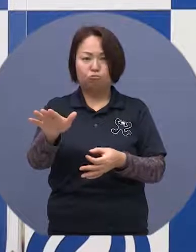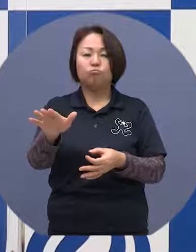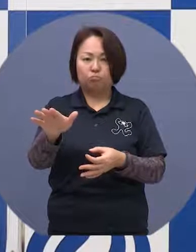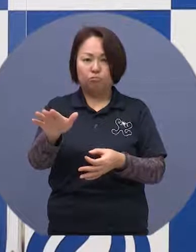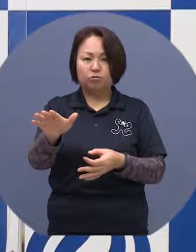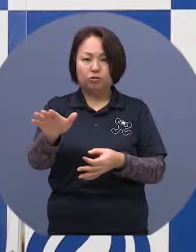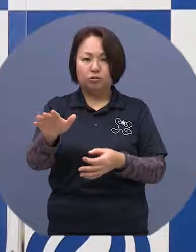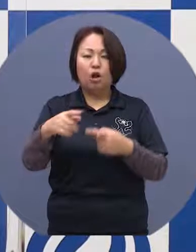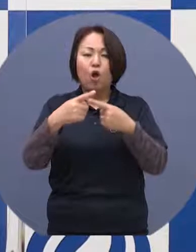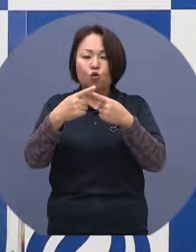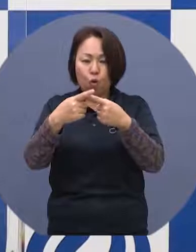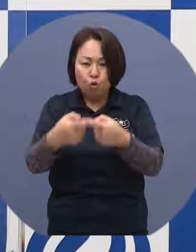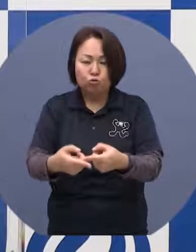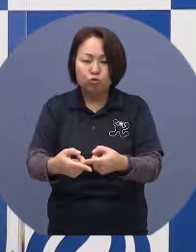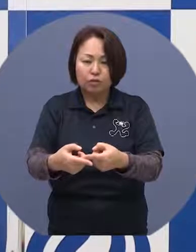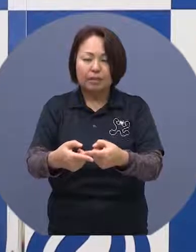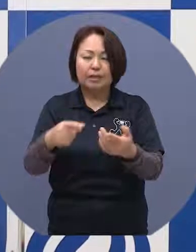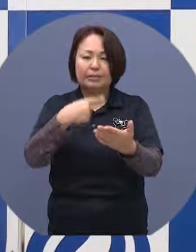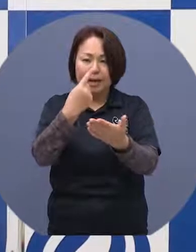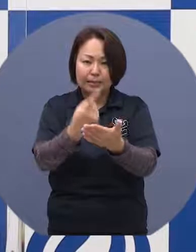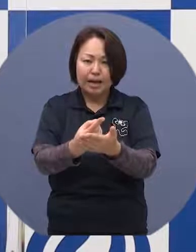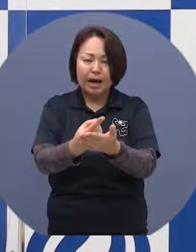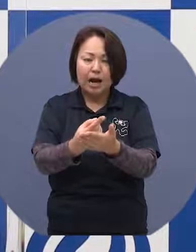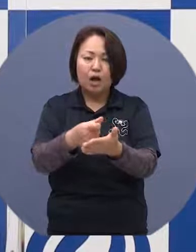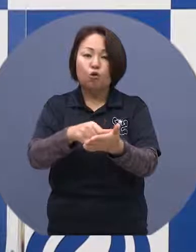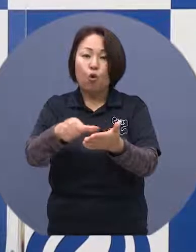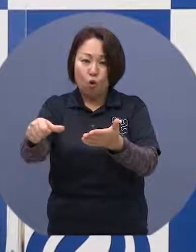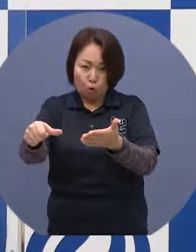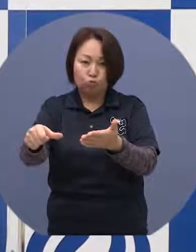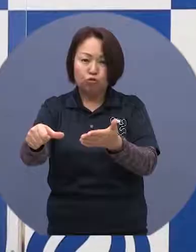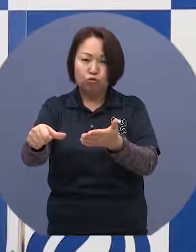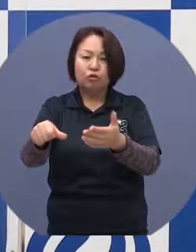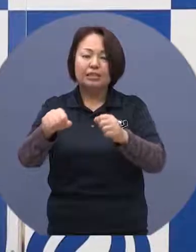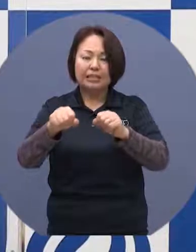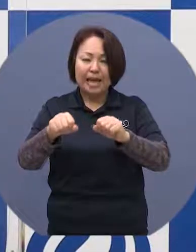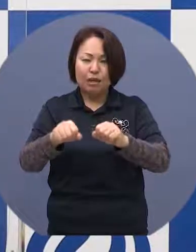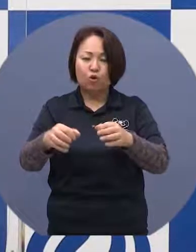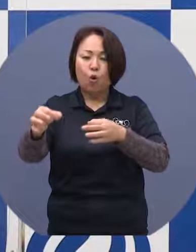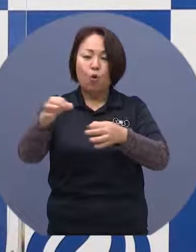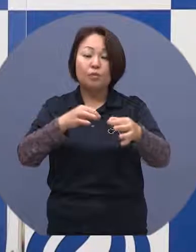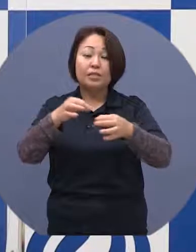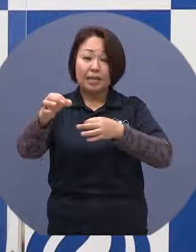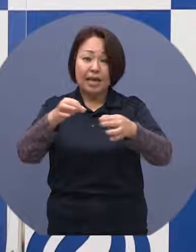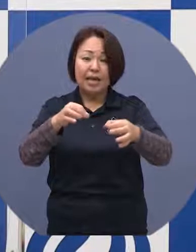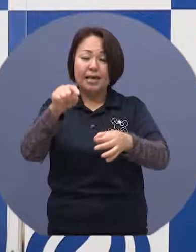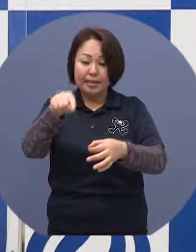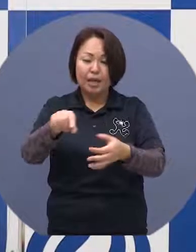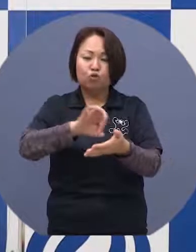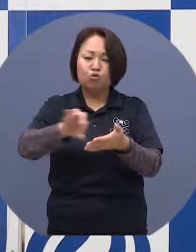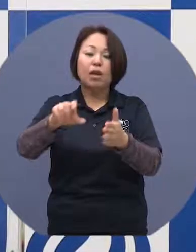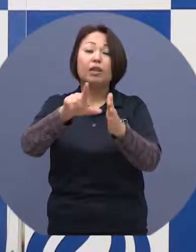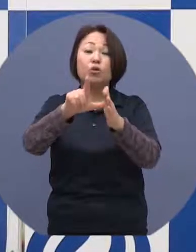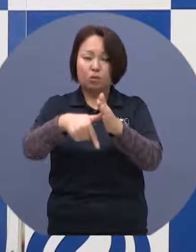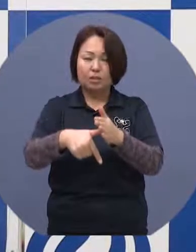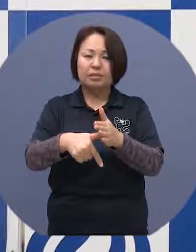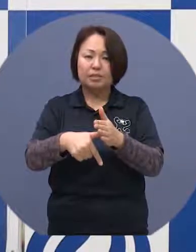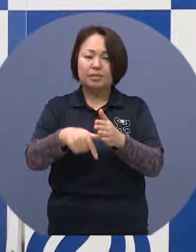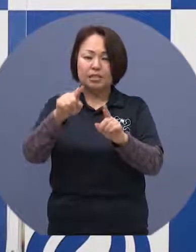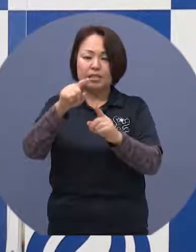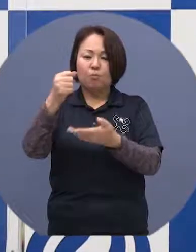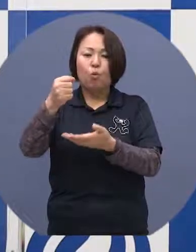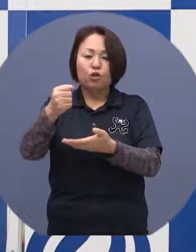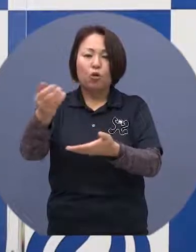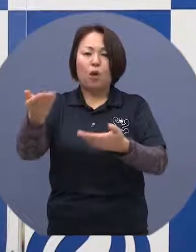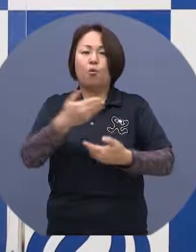このキャンペーンに参加登録していただいた店舗が対象の店舗ということになりますまたポイント付与